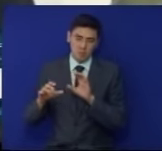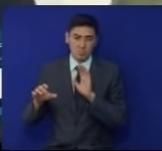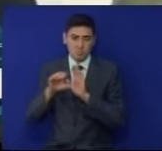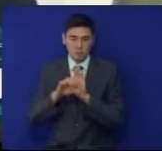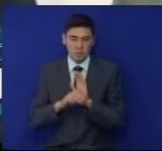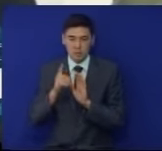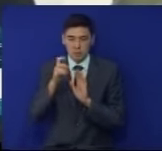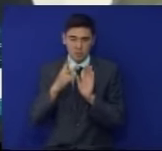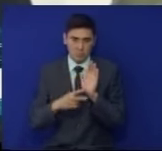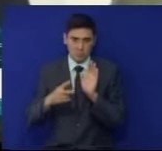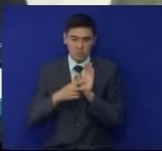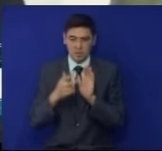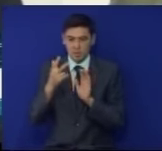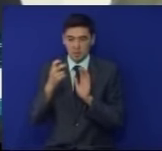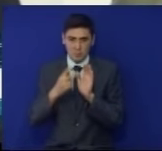178,